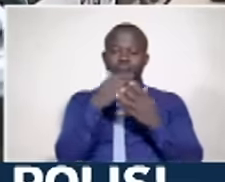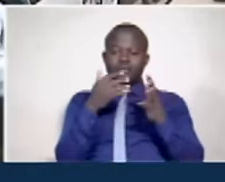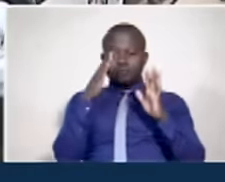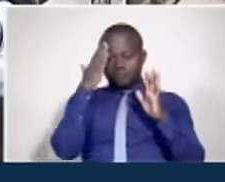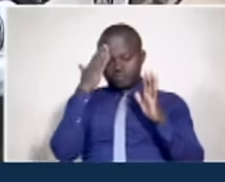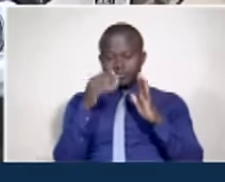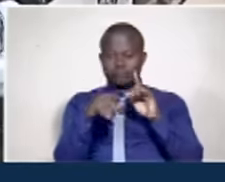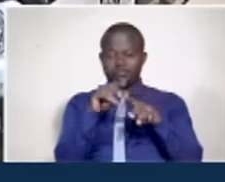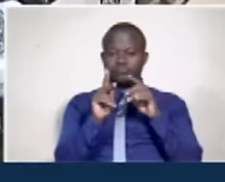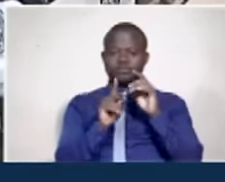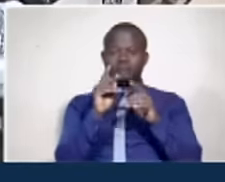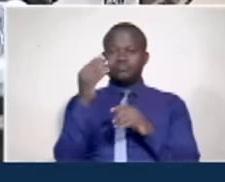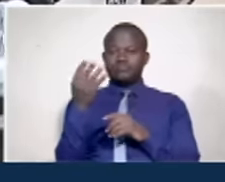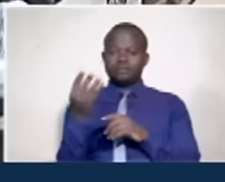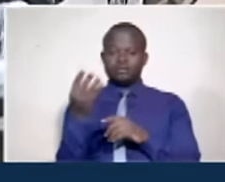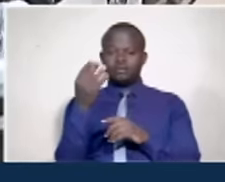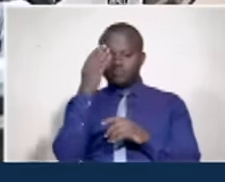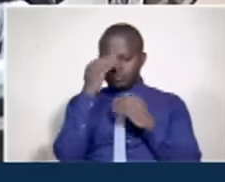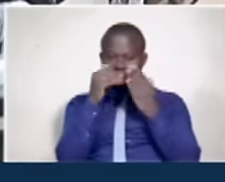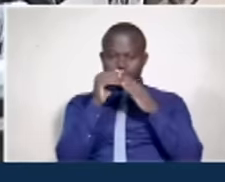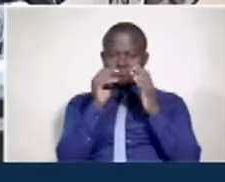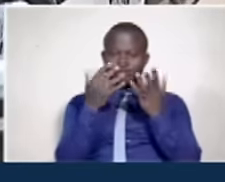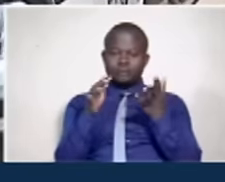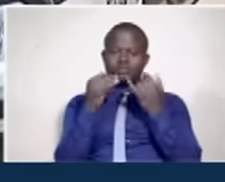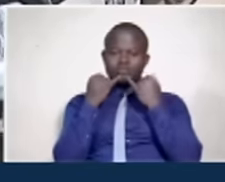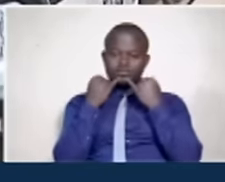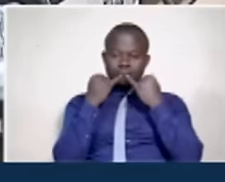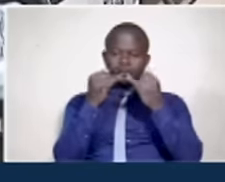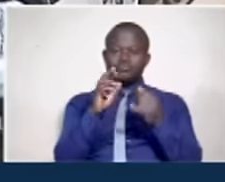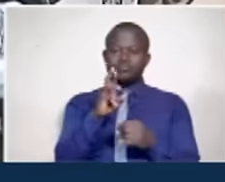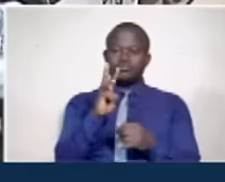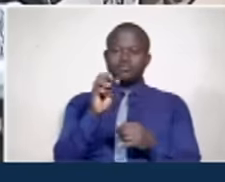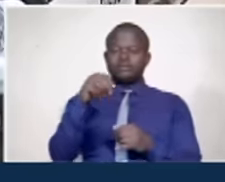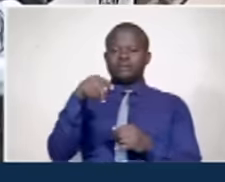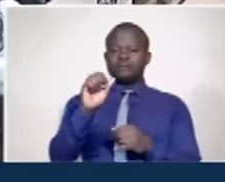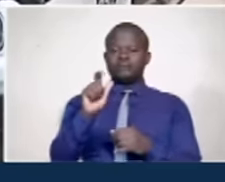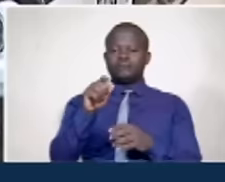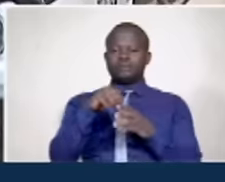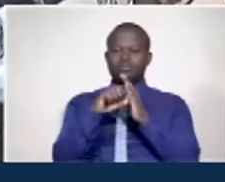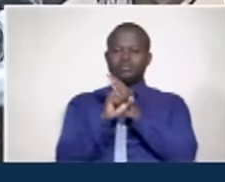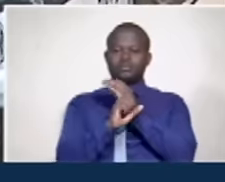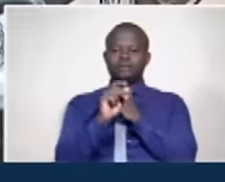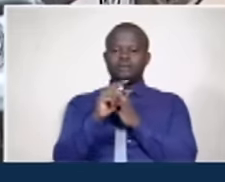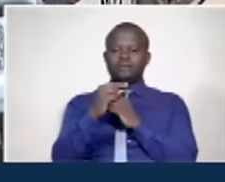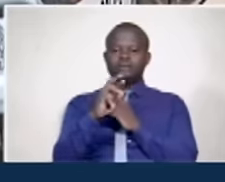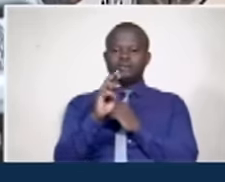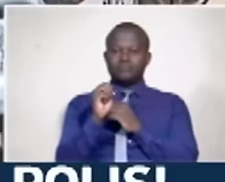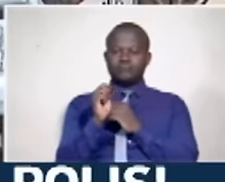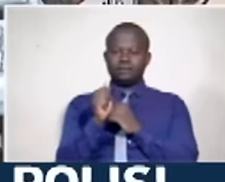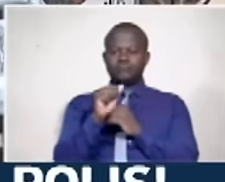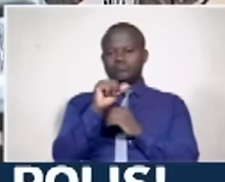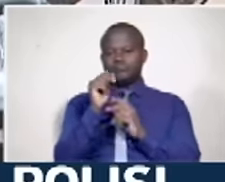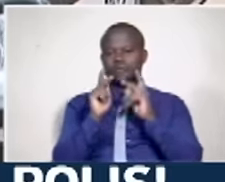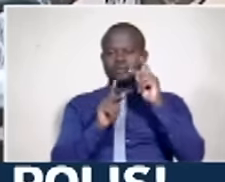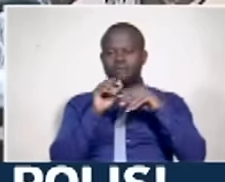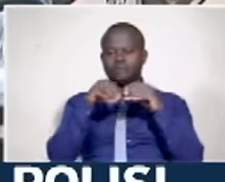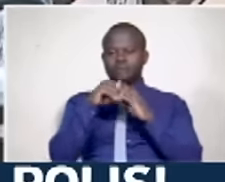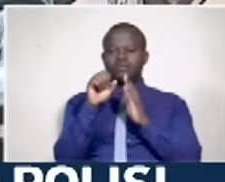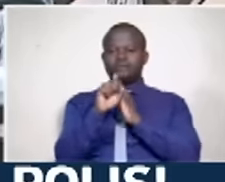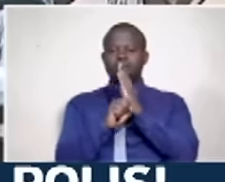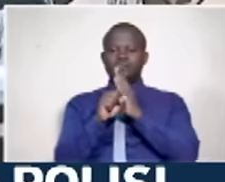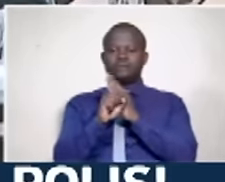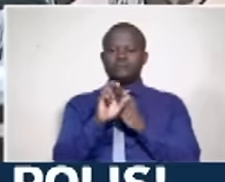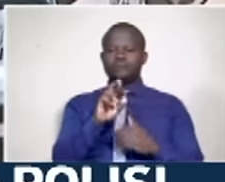bane kuko biragaragara nari mbabwiye uwo muntu wa Rwampara mu murenge wa Kigarama abandi bantu bari mu murenge